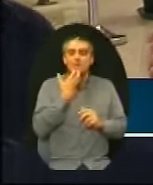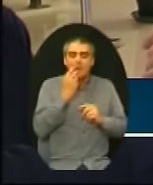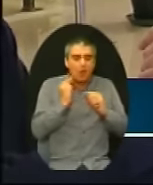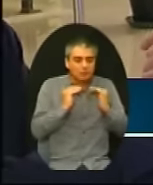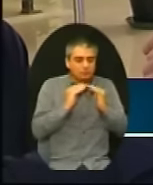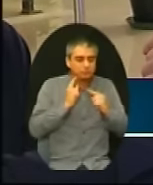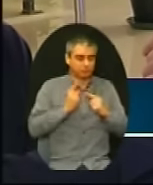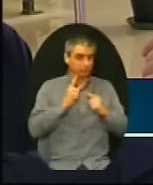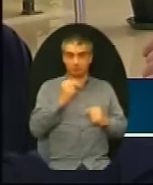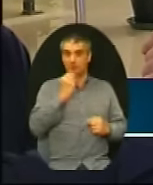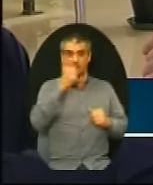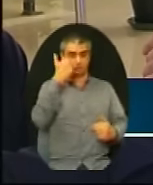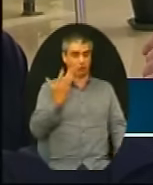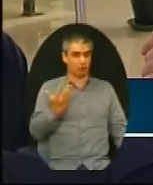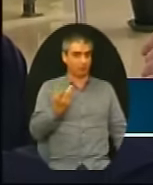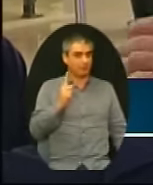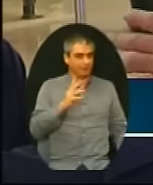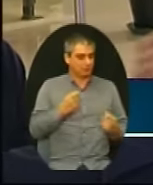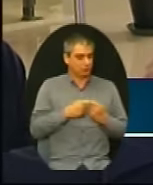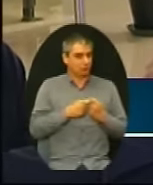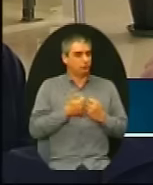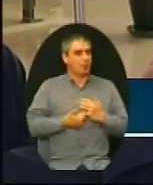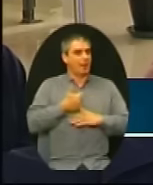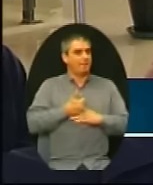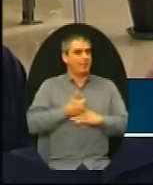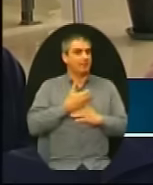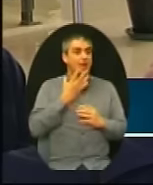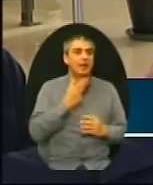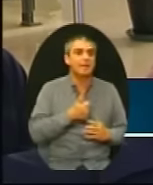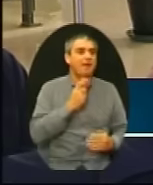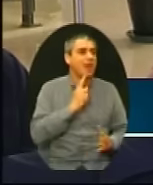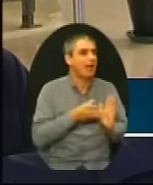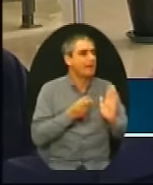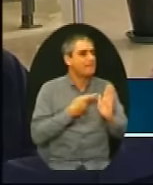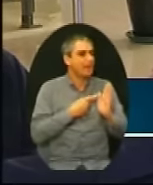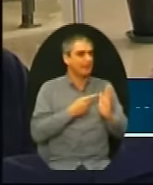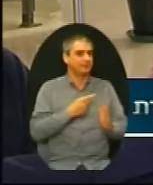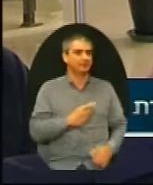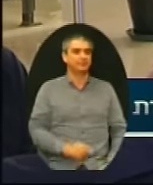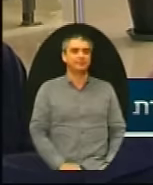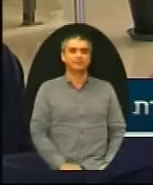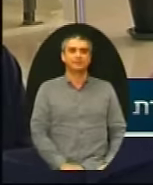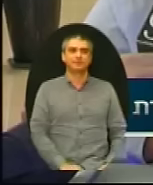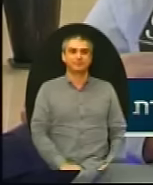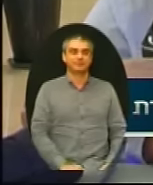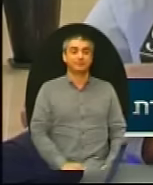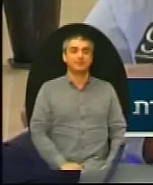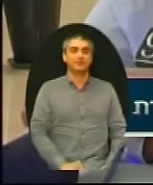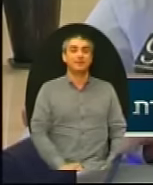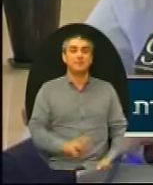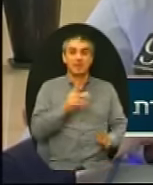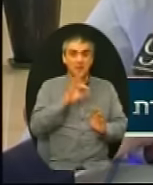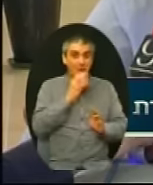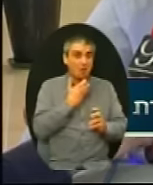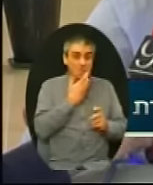הנכונים. זה הדבר הראשון, וגם זה מה שקשור למנהיגים. אבל הרבה פעמים הפירות הנכונים הם קצת... מנהיגים צריכים לדעת לבחור את הפירות הנכונים. רגע, אבל... ברגע שהם